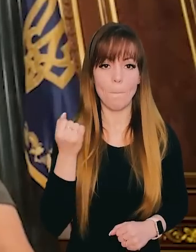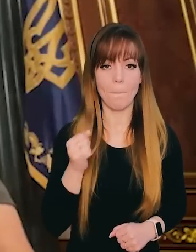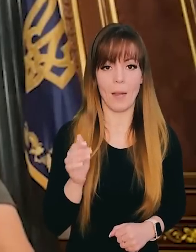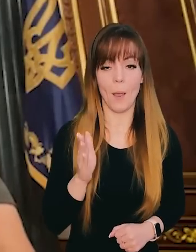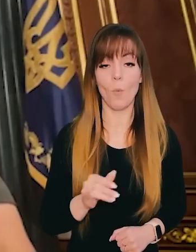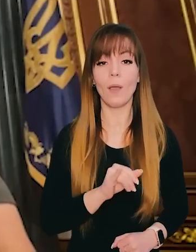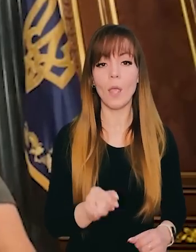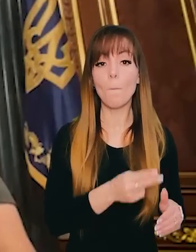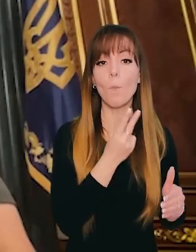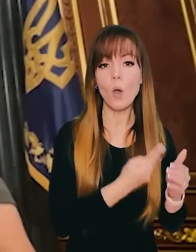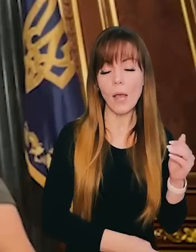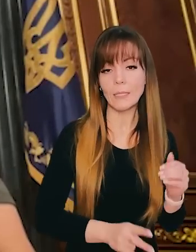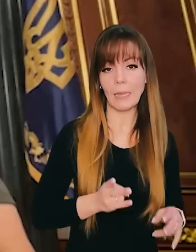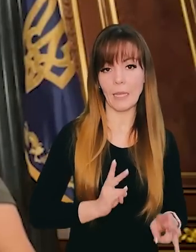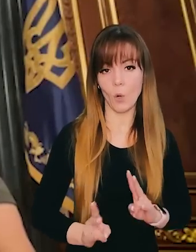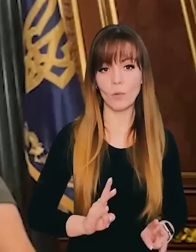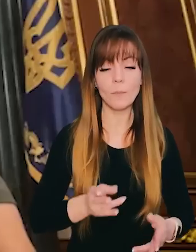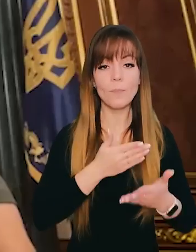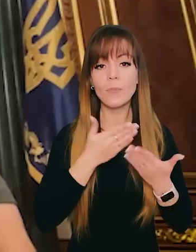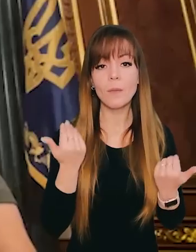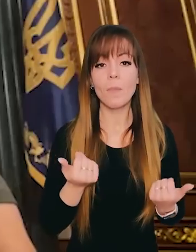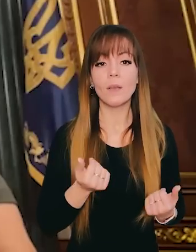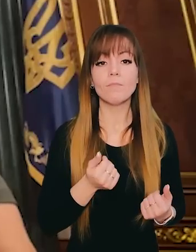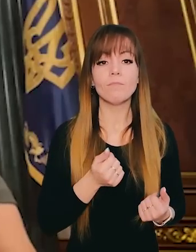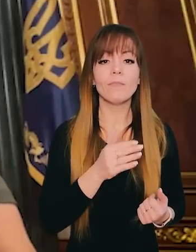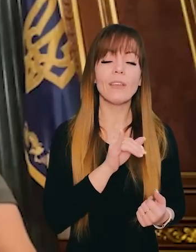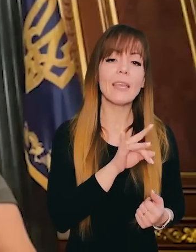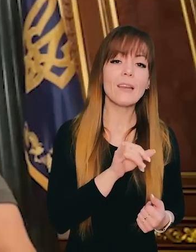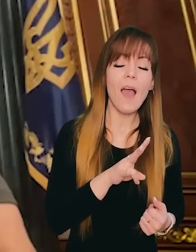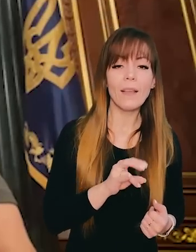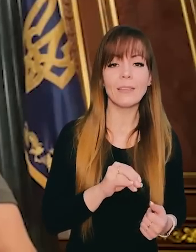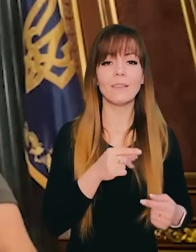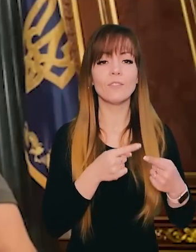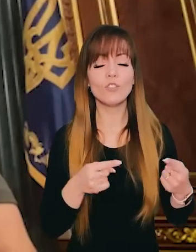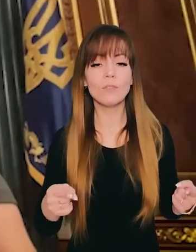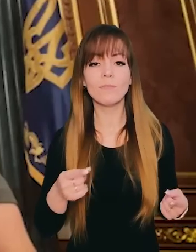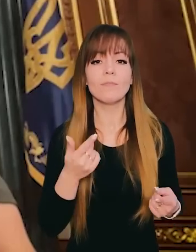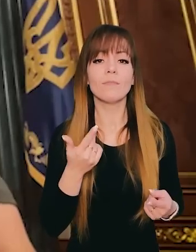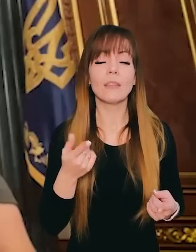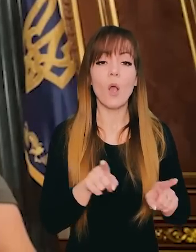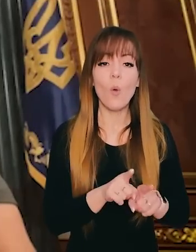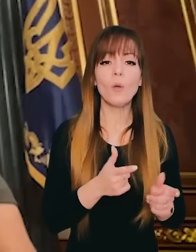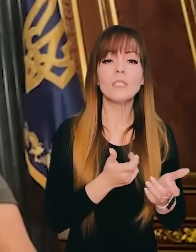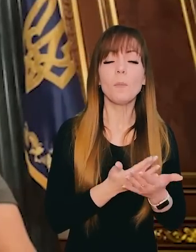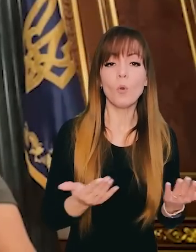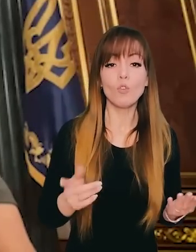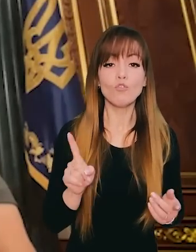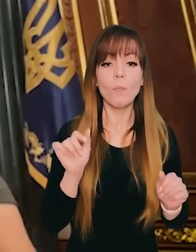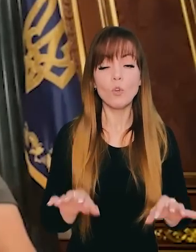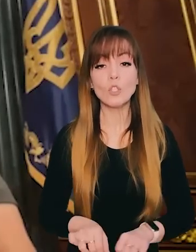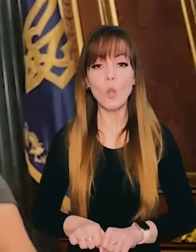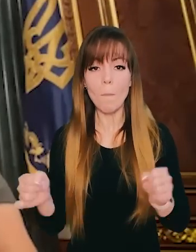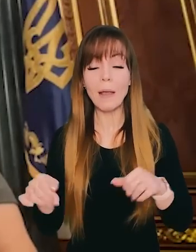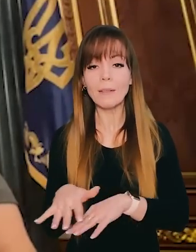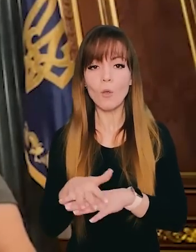української Перемоги і поразки терористів немає в ранній чи деінде такої зброї що може